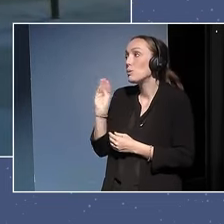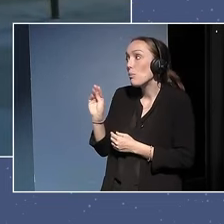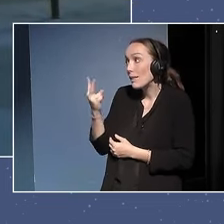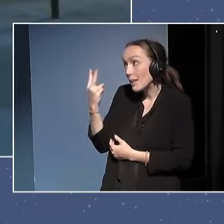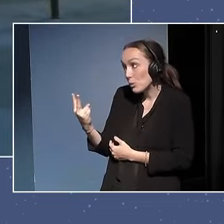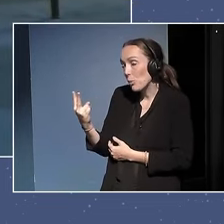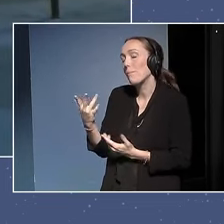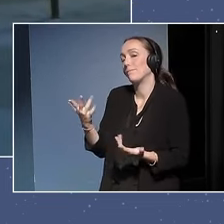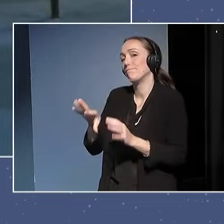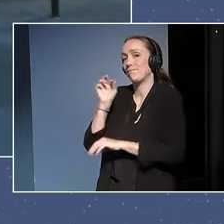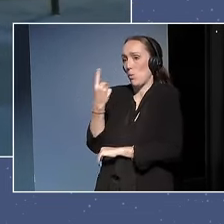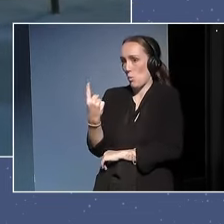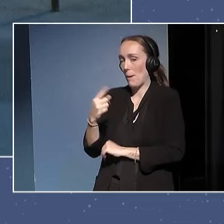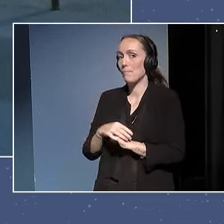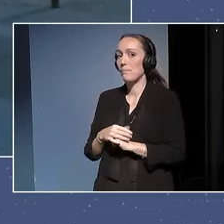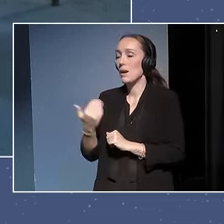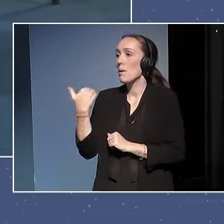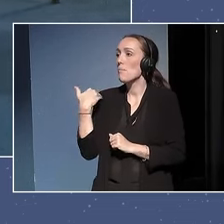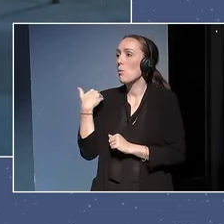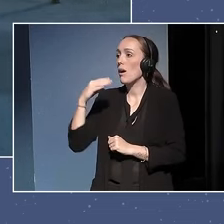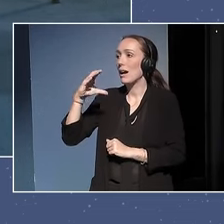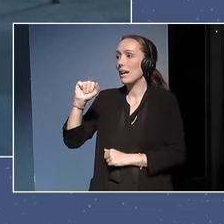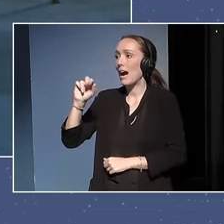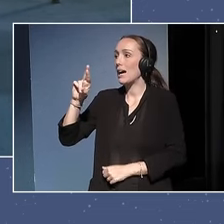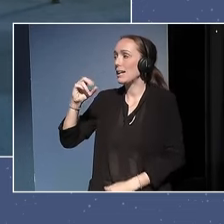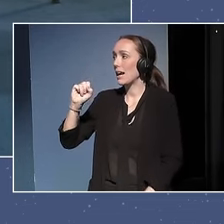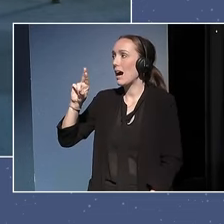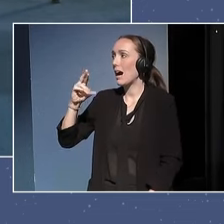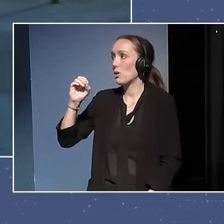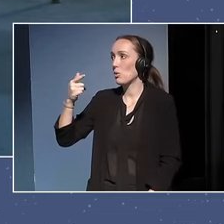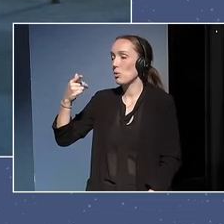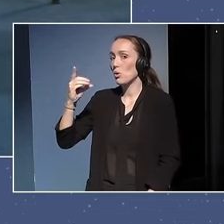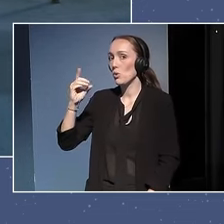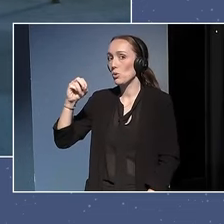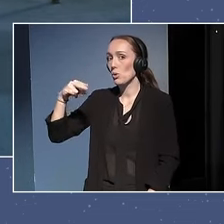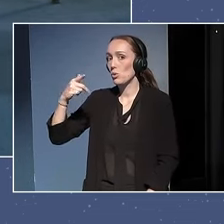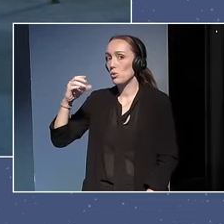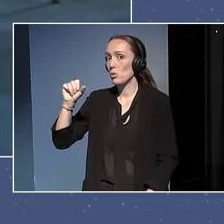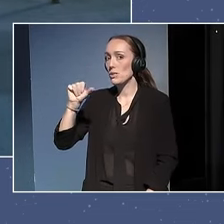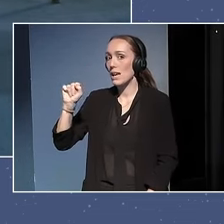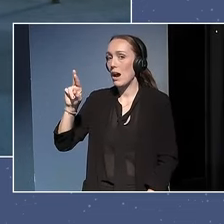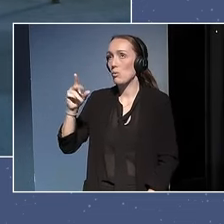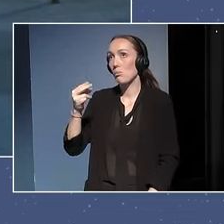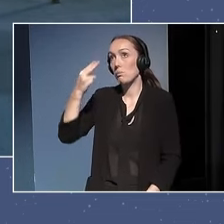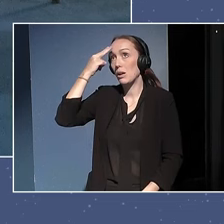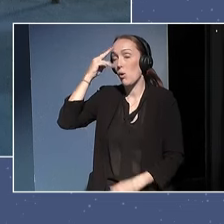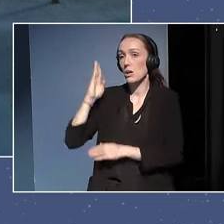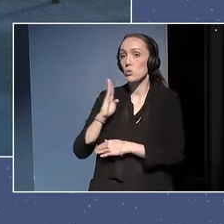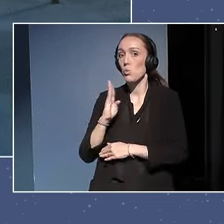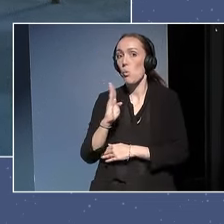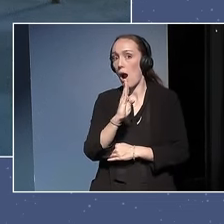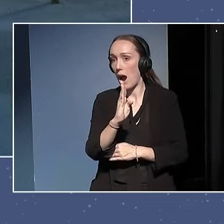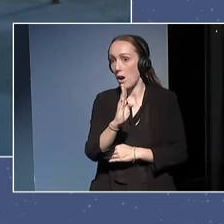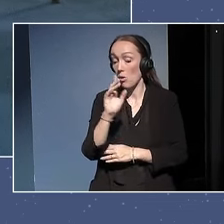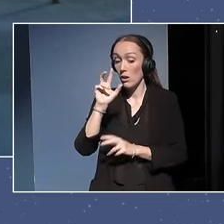una voi prima avete nominato il carcarodontosauro che mi riporta un po' all mente lo squalo anche questo dinosauro